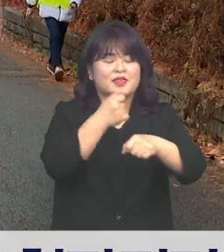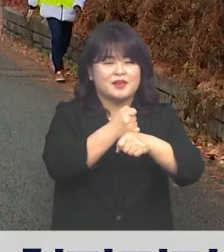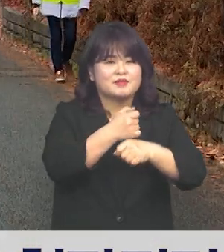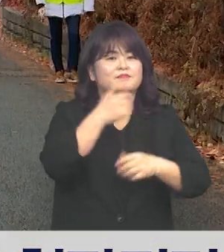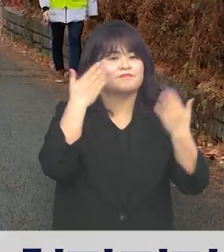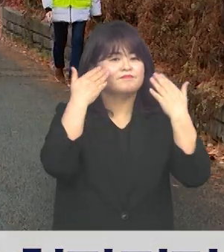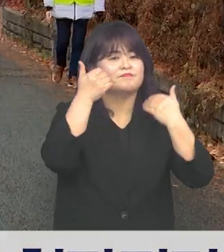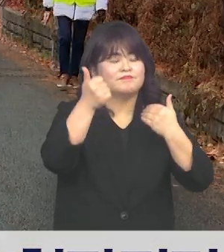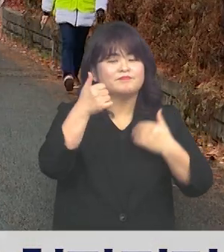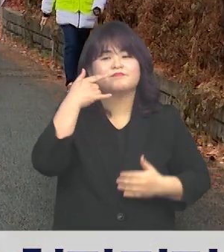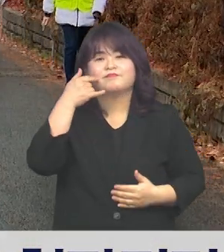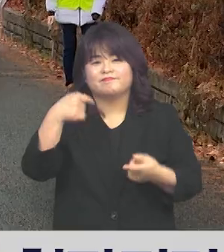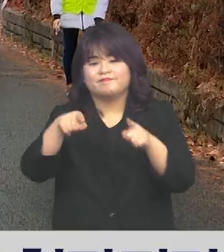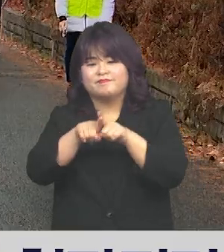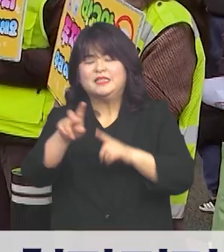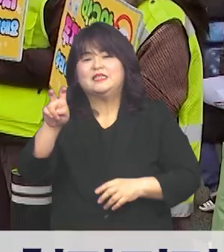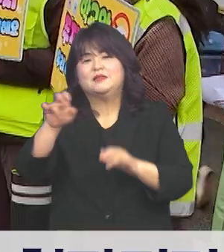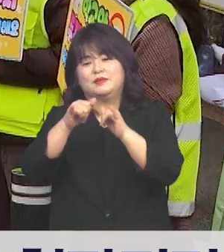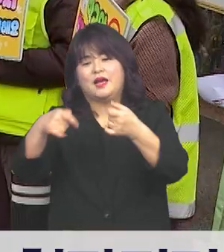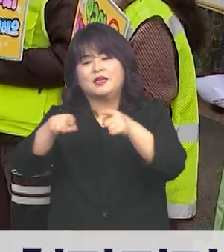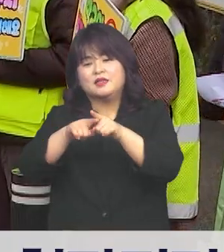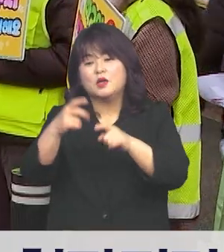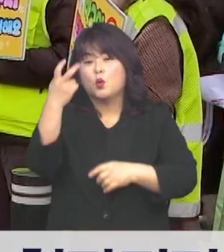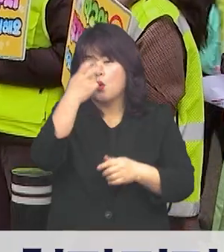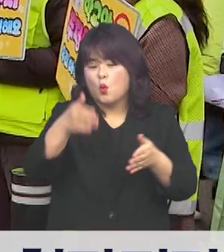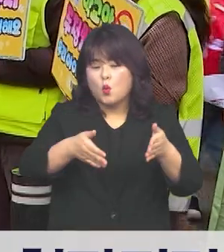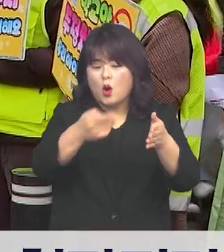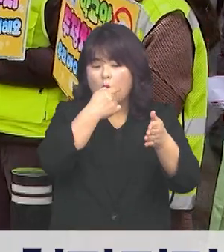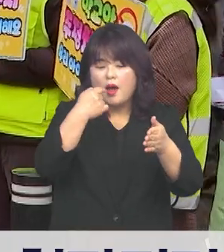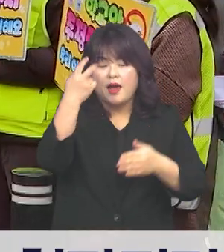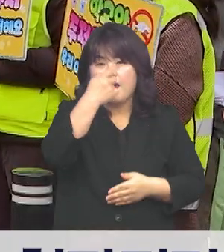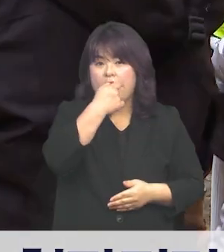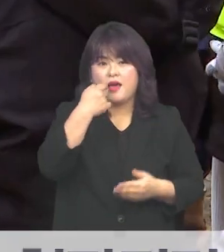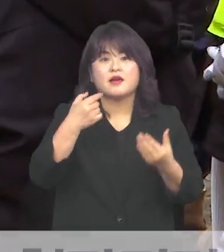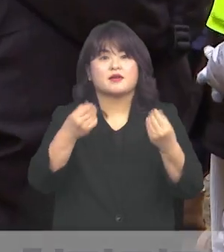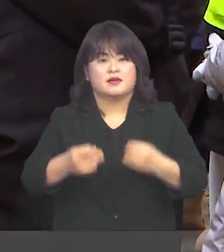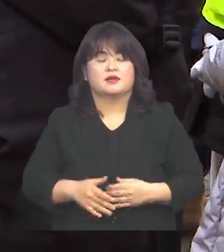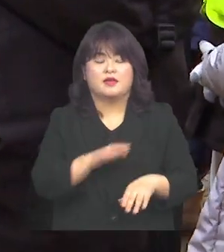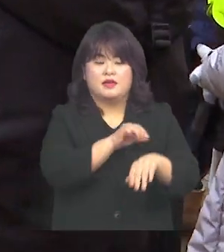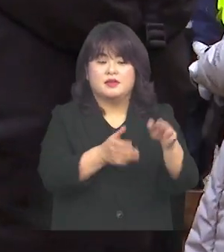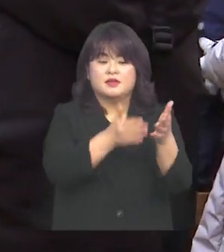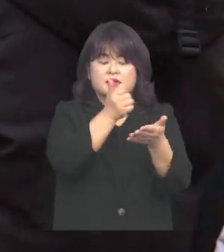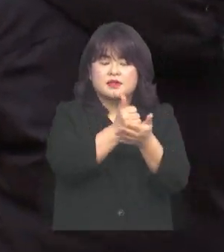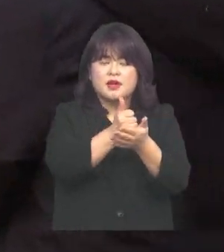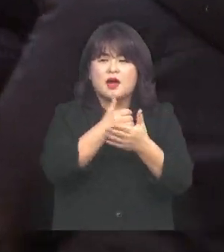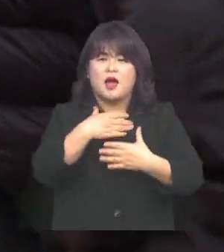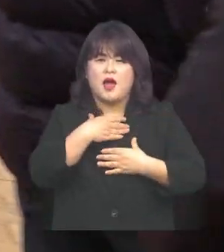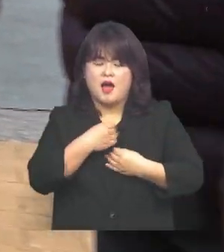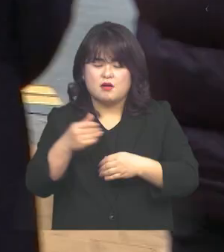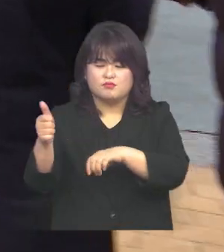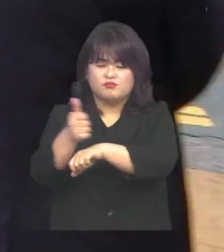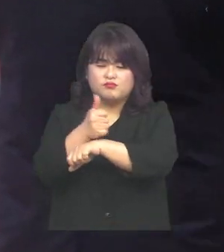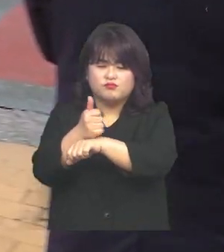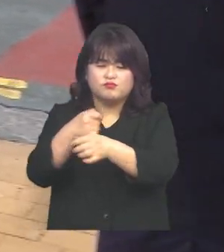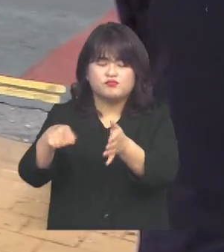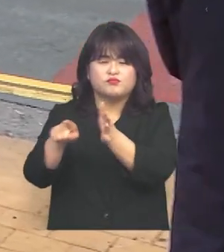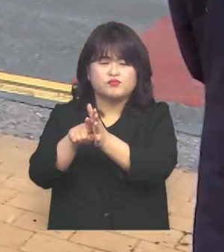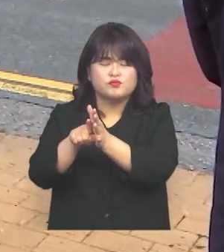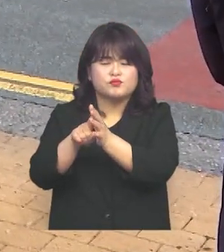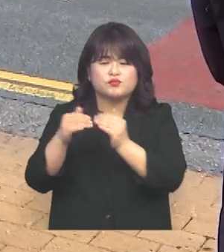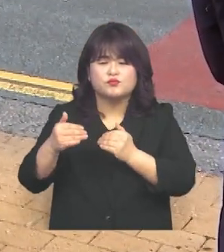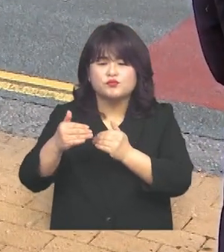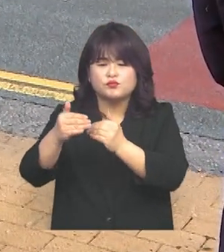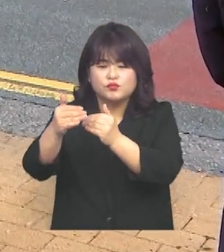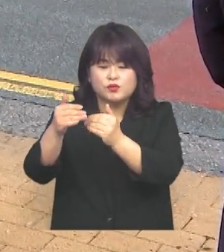학부모 등 20여 명과 함께 통학로 안전 상황을 점검했습니다. 이상일 시장은 학생들이 안전하게 통학할 수